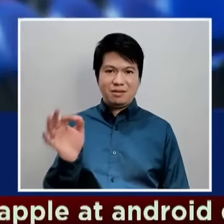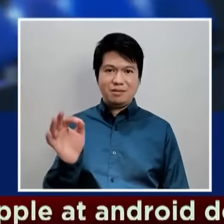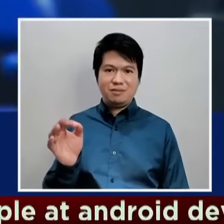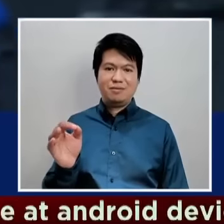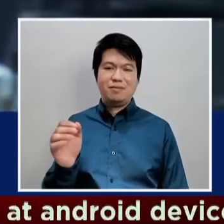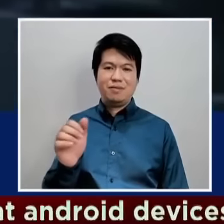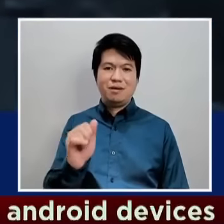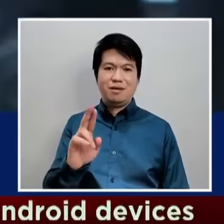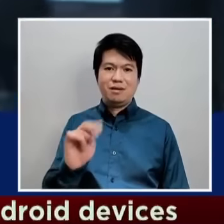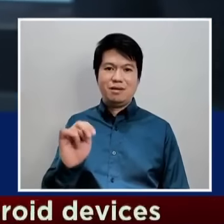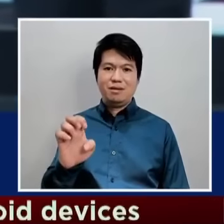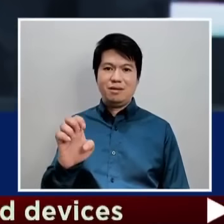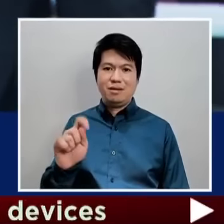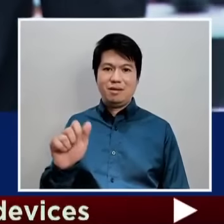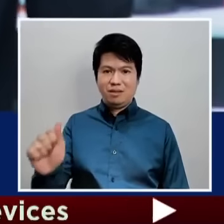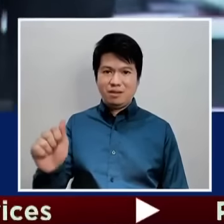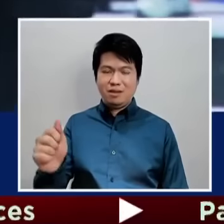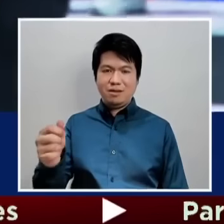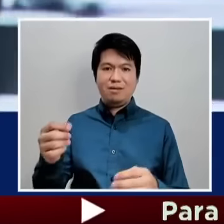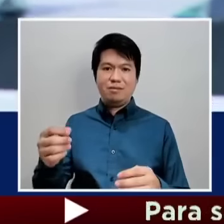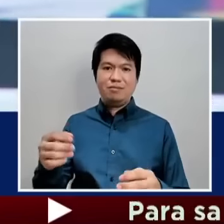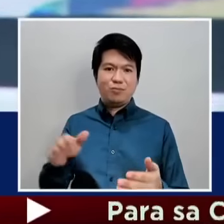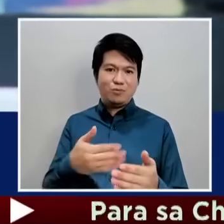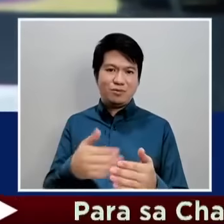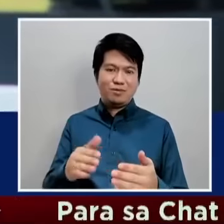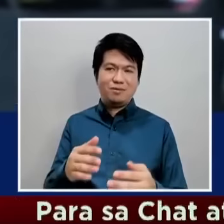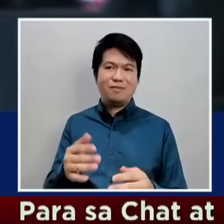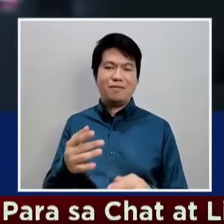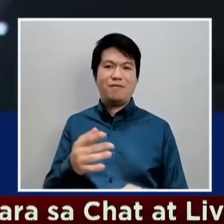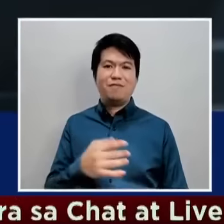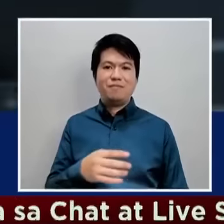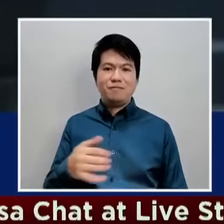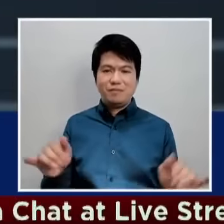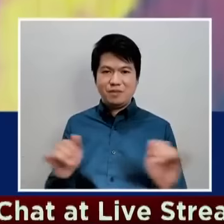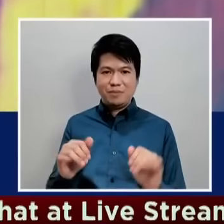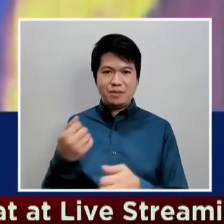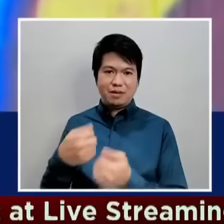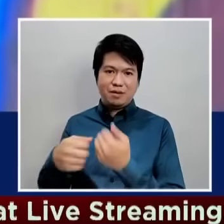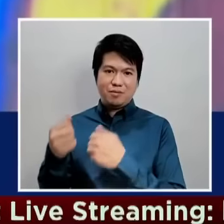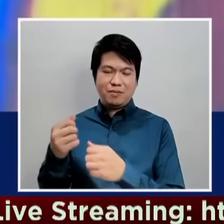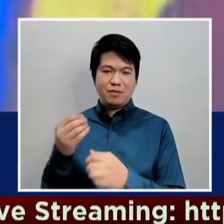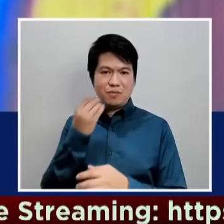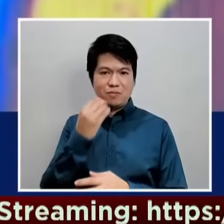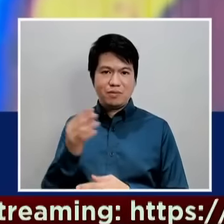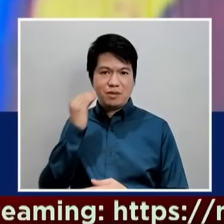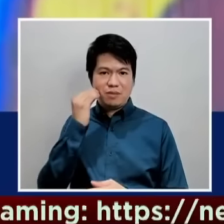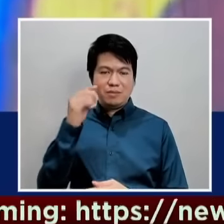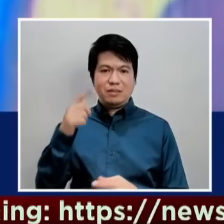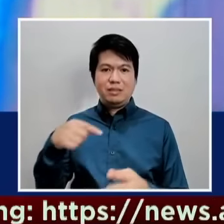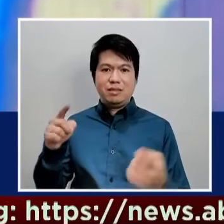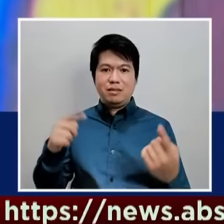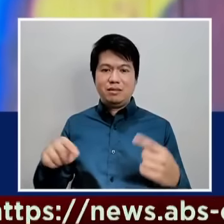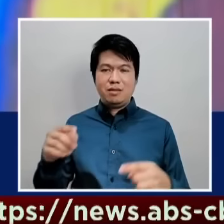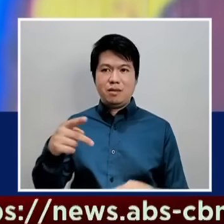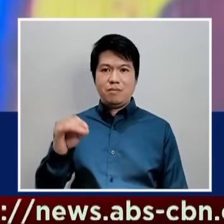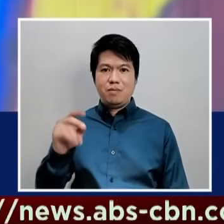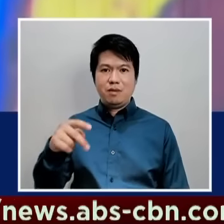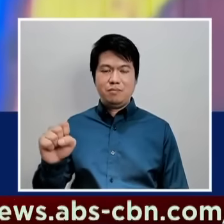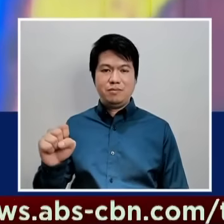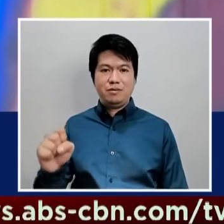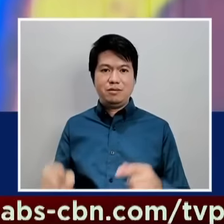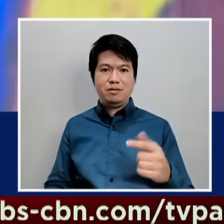home. Ilan sa mga kasama ni Martin sa pagdiriwang ng kanyang 42nd anniversary concert, si Pops Fernandez, Gary Valenciano